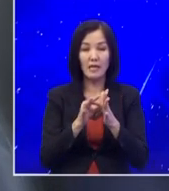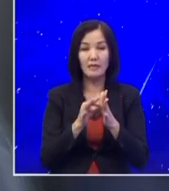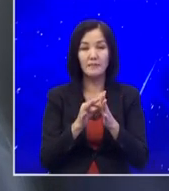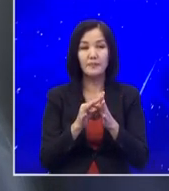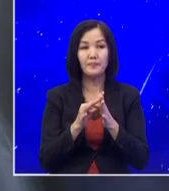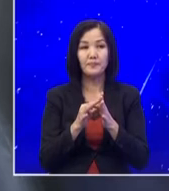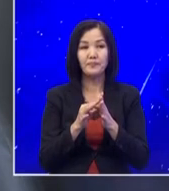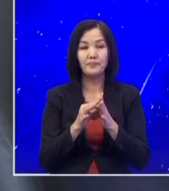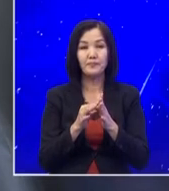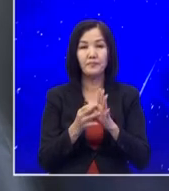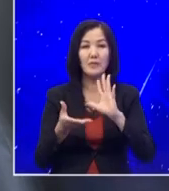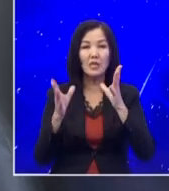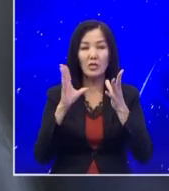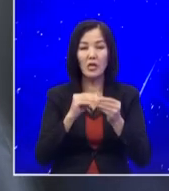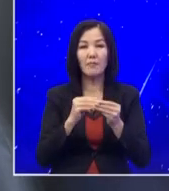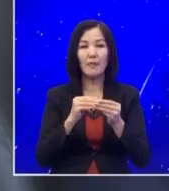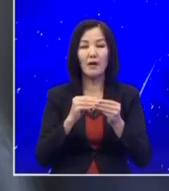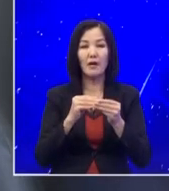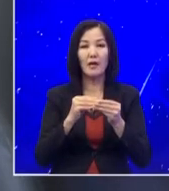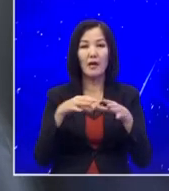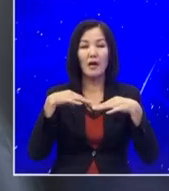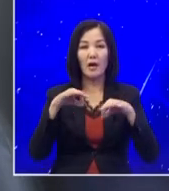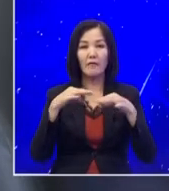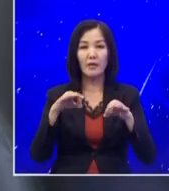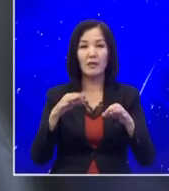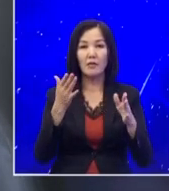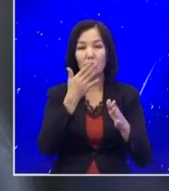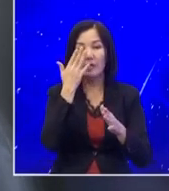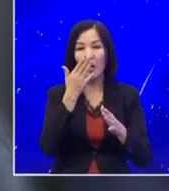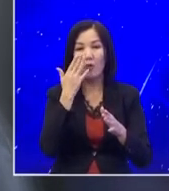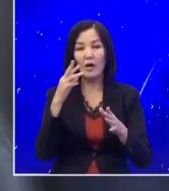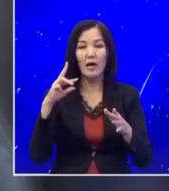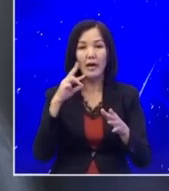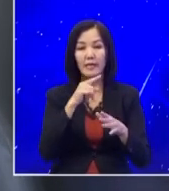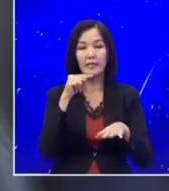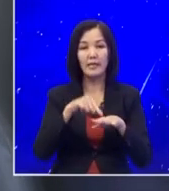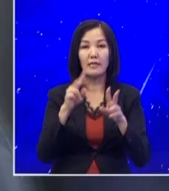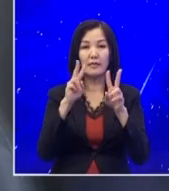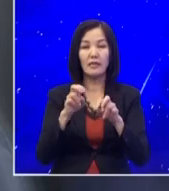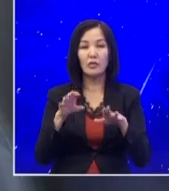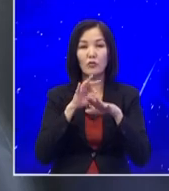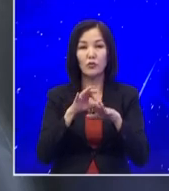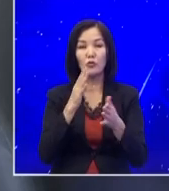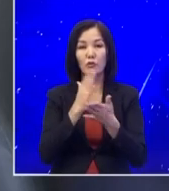жалпы автокөлік құралдарының атмосфералық ауаға әсерін анықтау